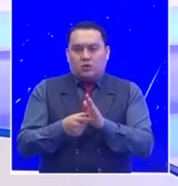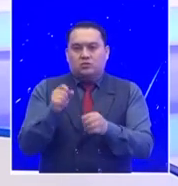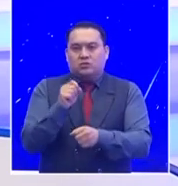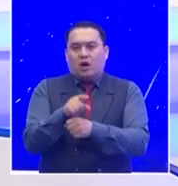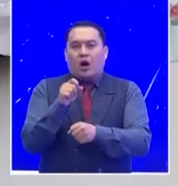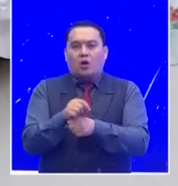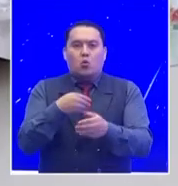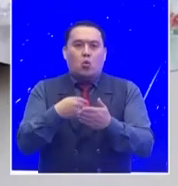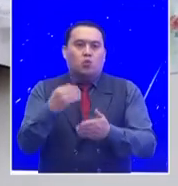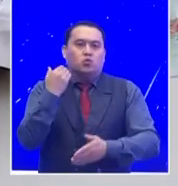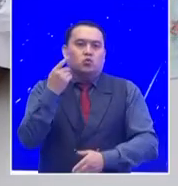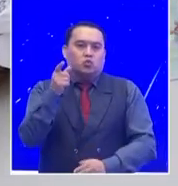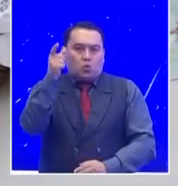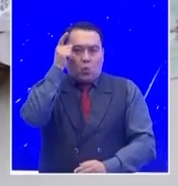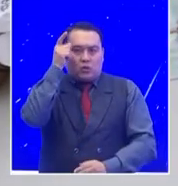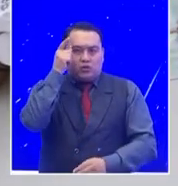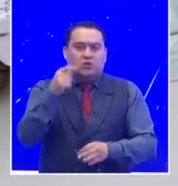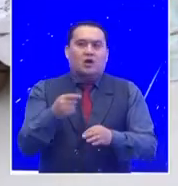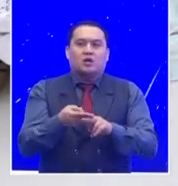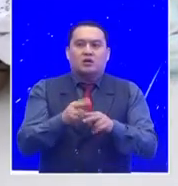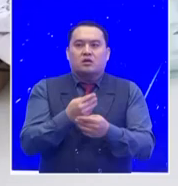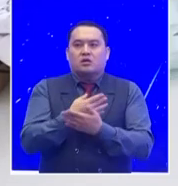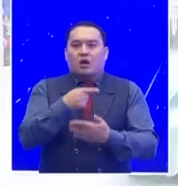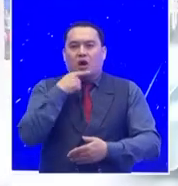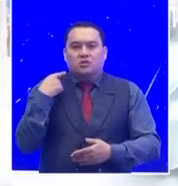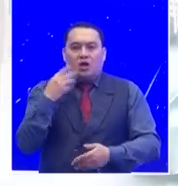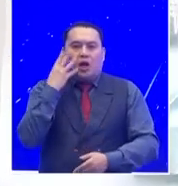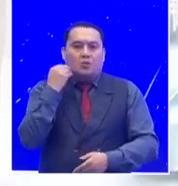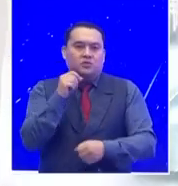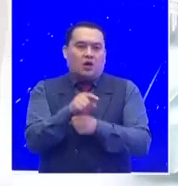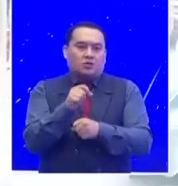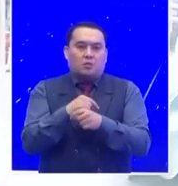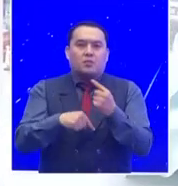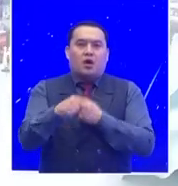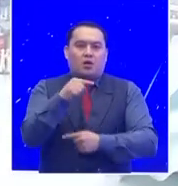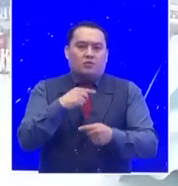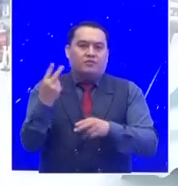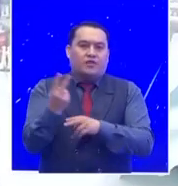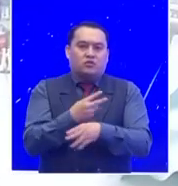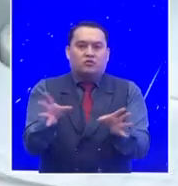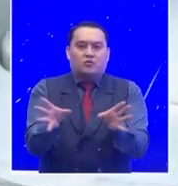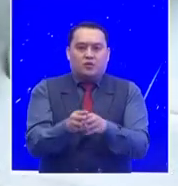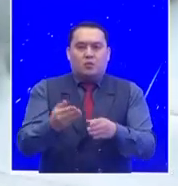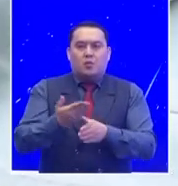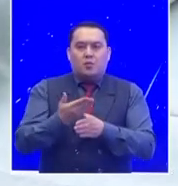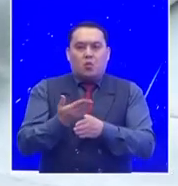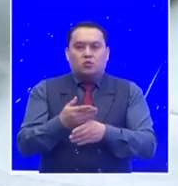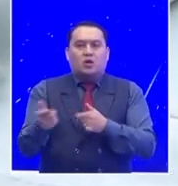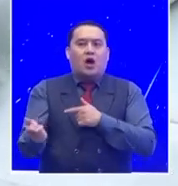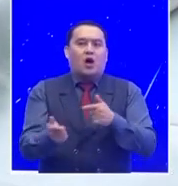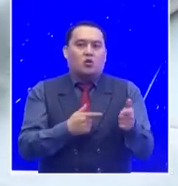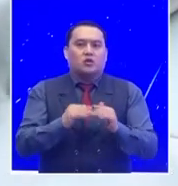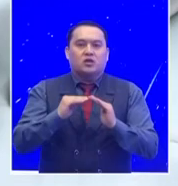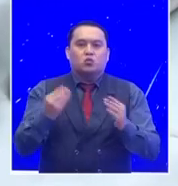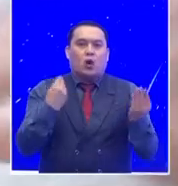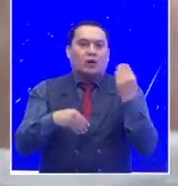и приобретая качественный турецкий текстиль и фурнитуру в России и Алматы, предпринимательница вдвоем со своей помощницей изготавливает